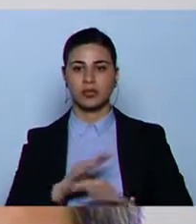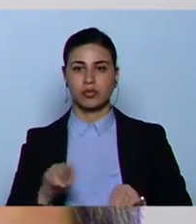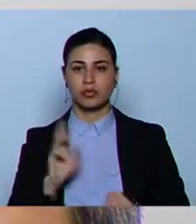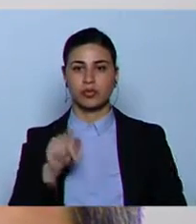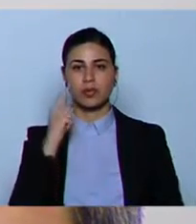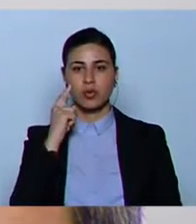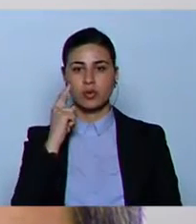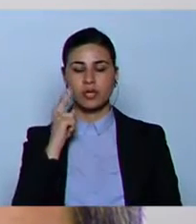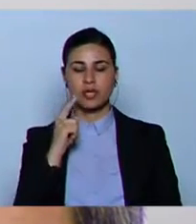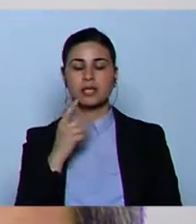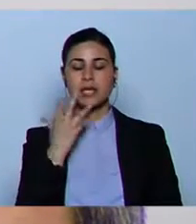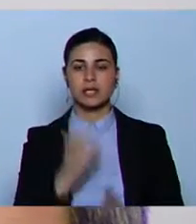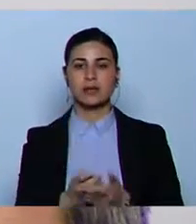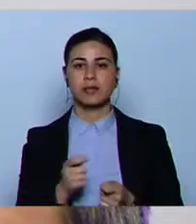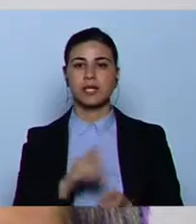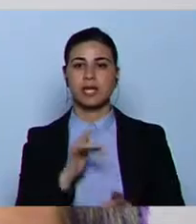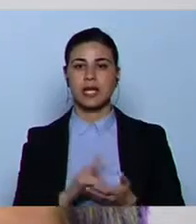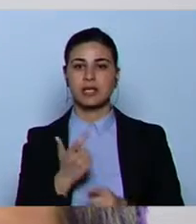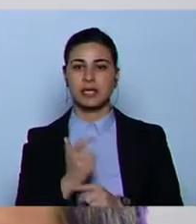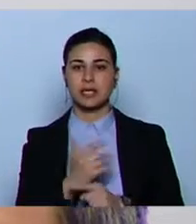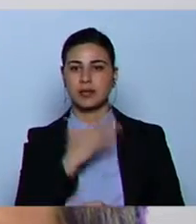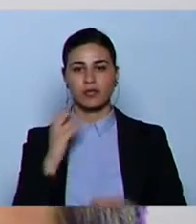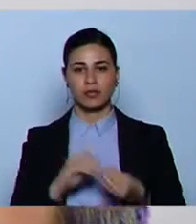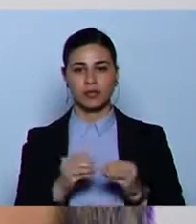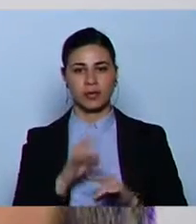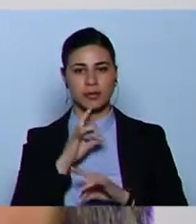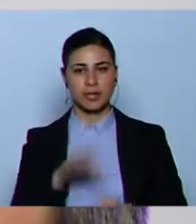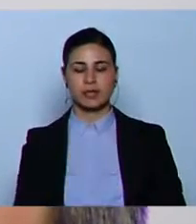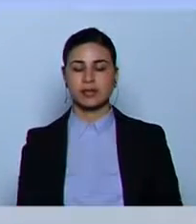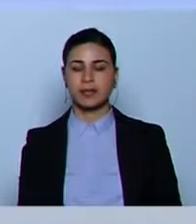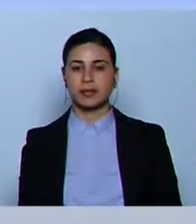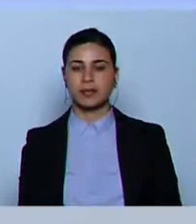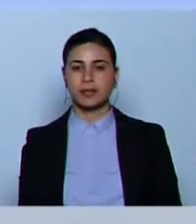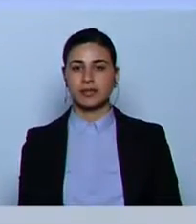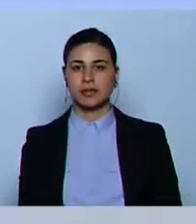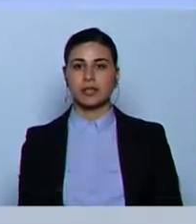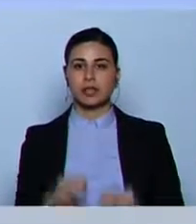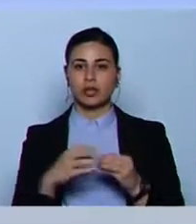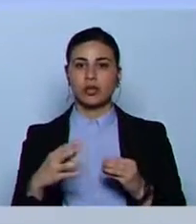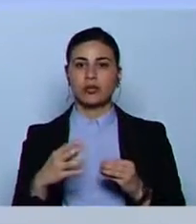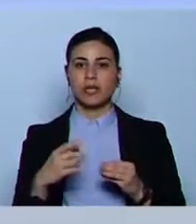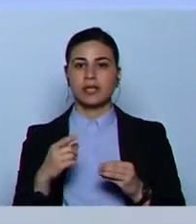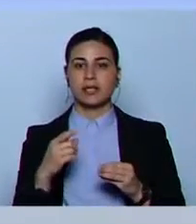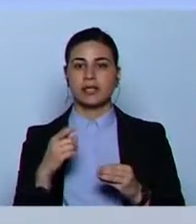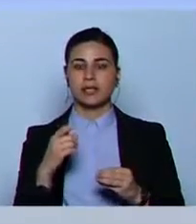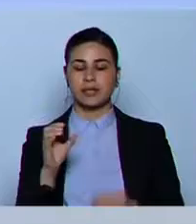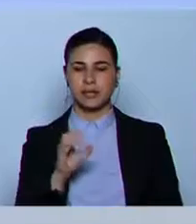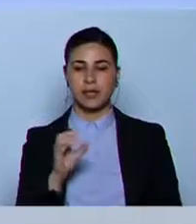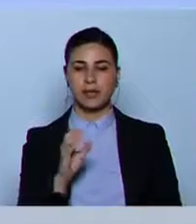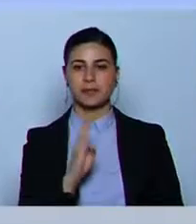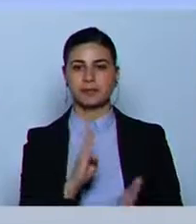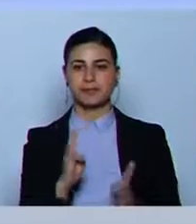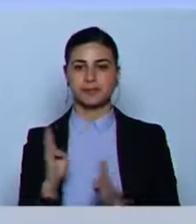მე მგონია, რომ თვითმართველი ქალაქების ბევრი რაოდენობა პრობლემა არ იქნება. გიორგი, 15 წამის 3 სიტყვა თქვენ და ბატონი მიშა და